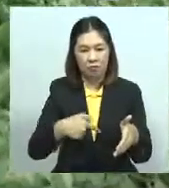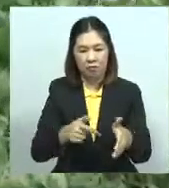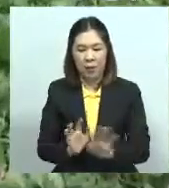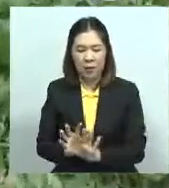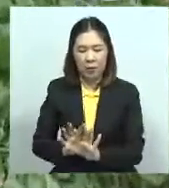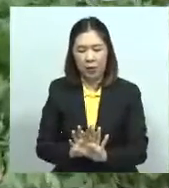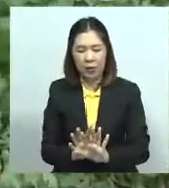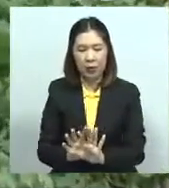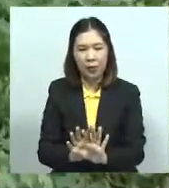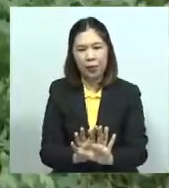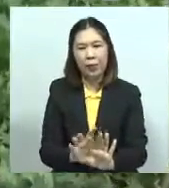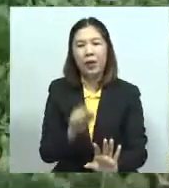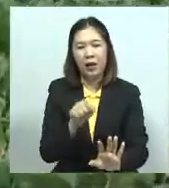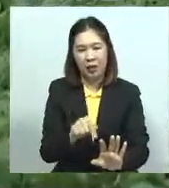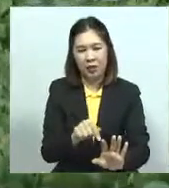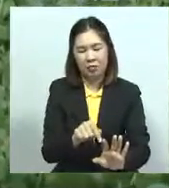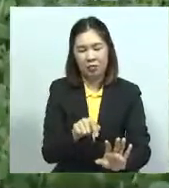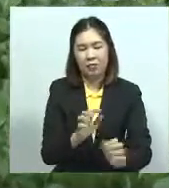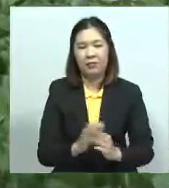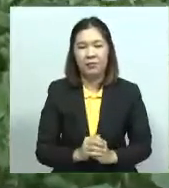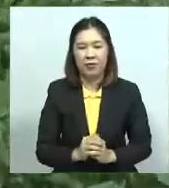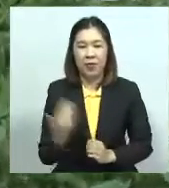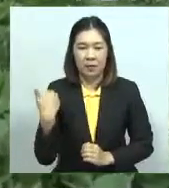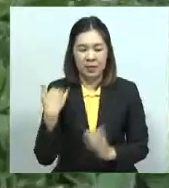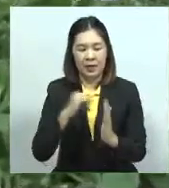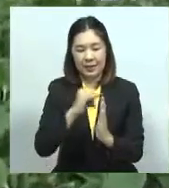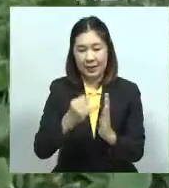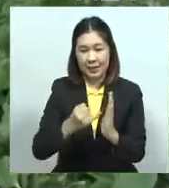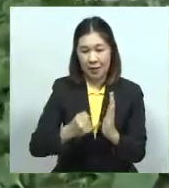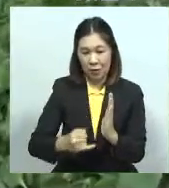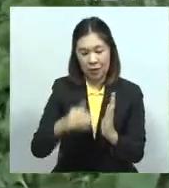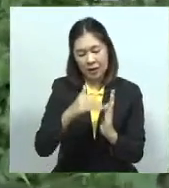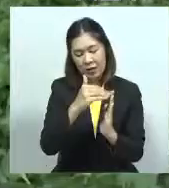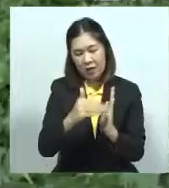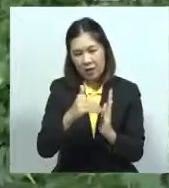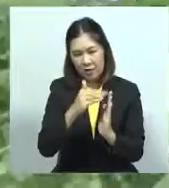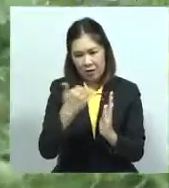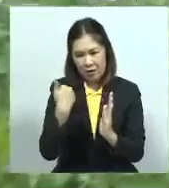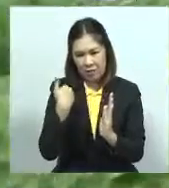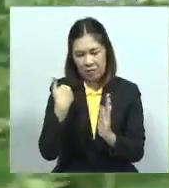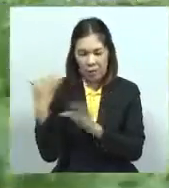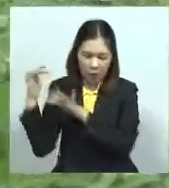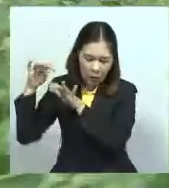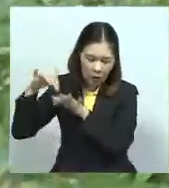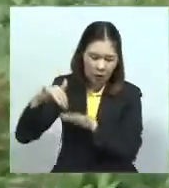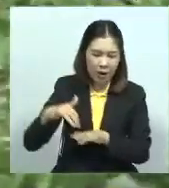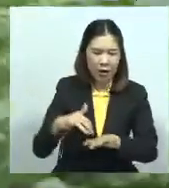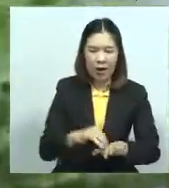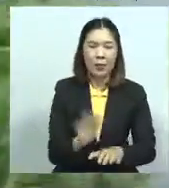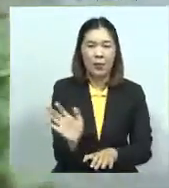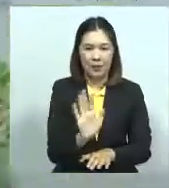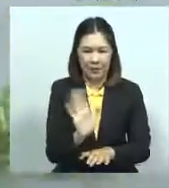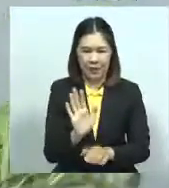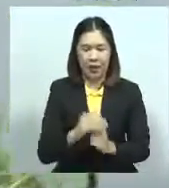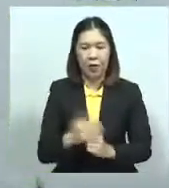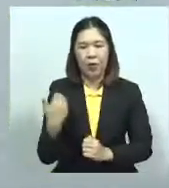ามาจากพื้นที่ตอนบนซึ่งตอนนี้เนี่ยก็ประสานกับ 3-4 จังหวัดที่อยู่ตอนบนไม่ให้ผักตบชวานั้นไหลลงมาโดยจะ